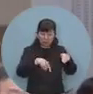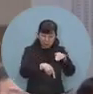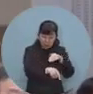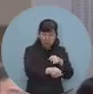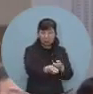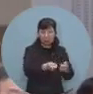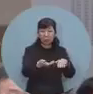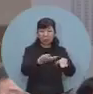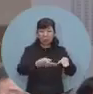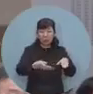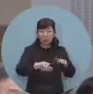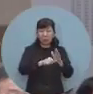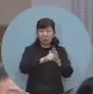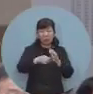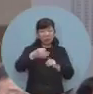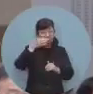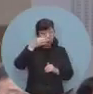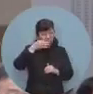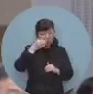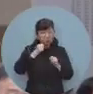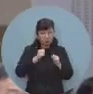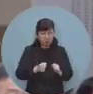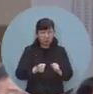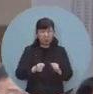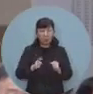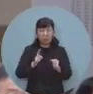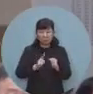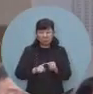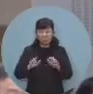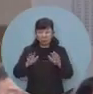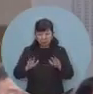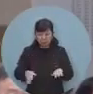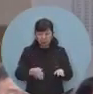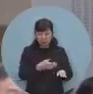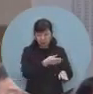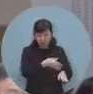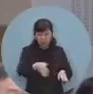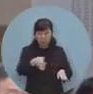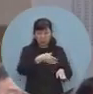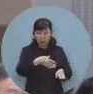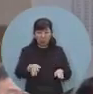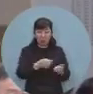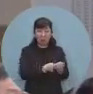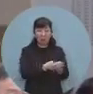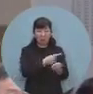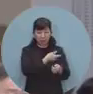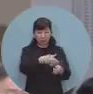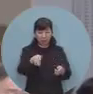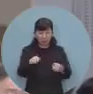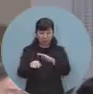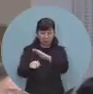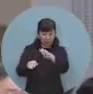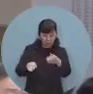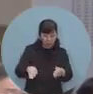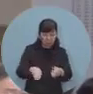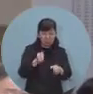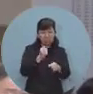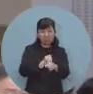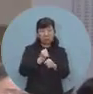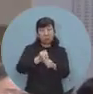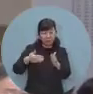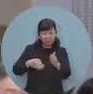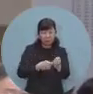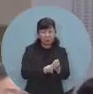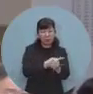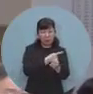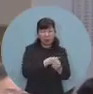を評価するとまそのためにあの原境の流下能力ですねまだ五眼が完全に仕上がってない状態での流下能力を前提